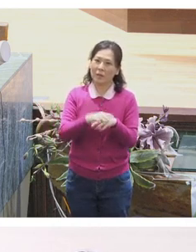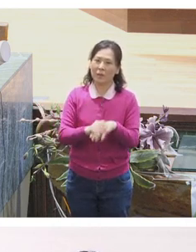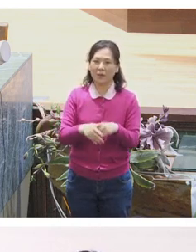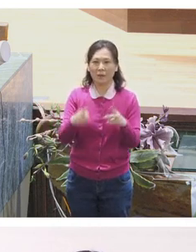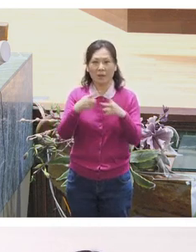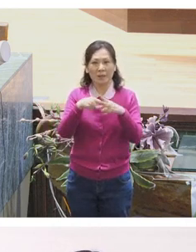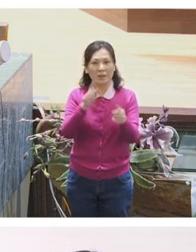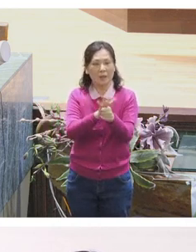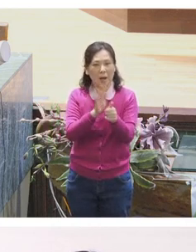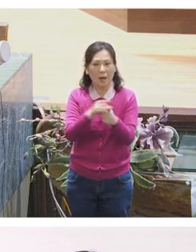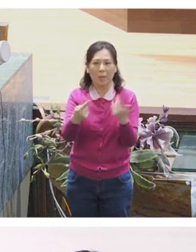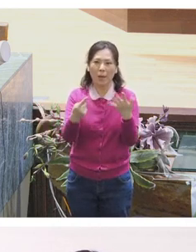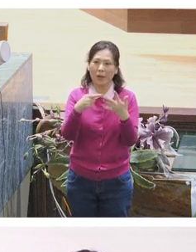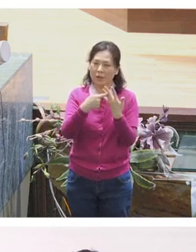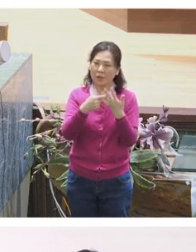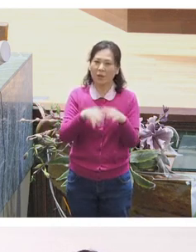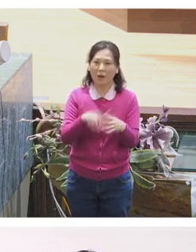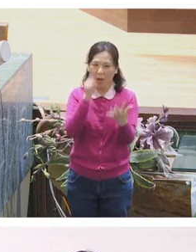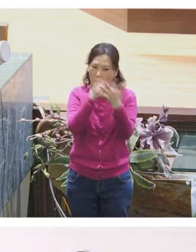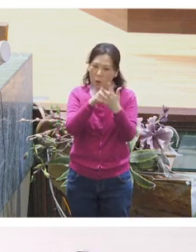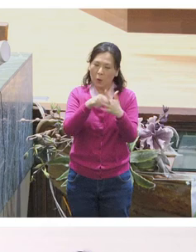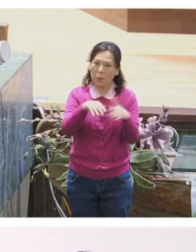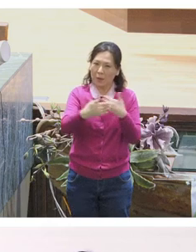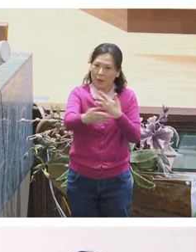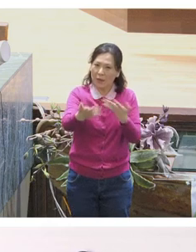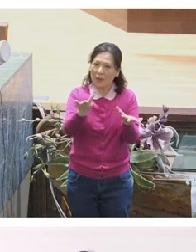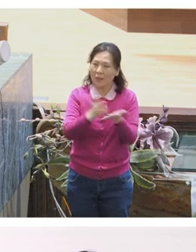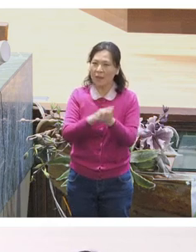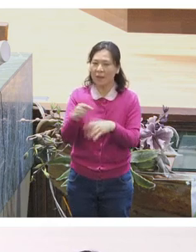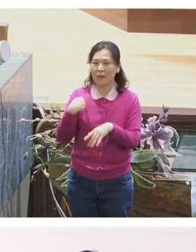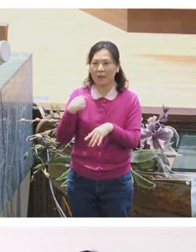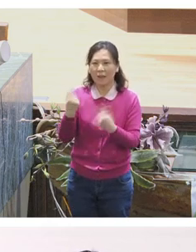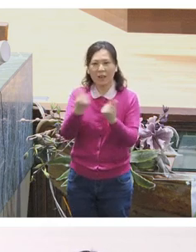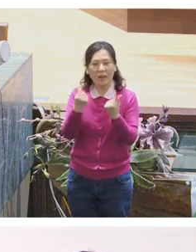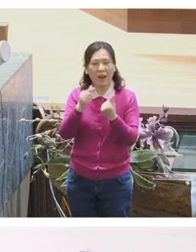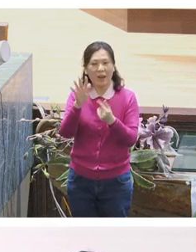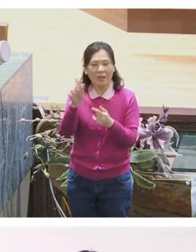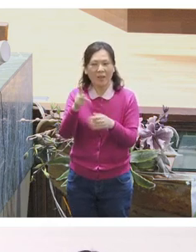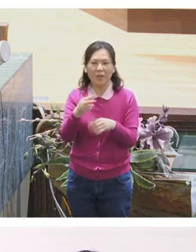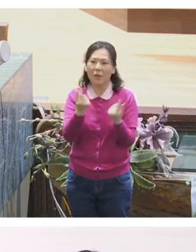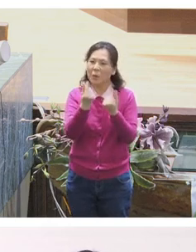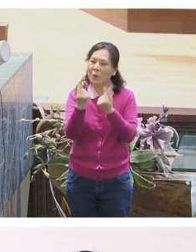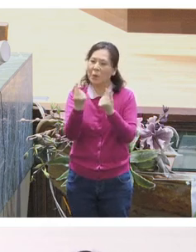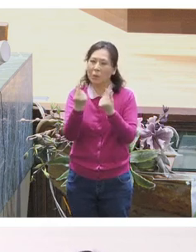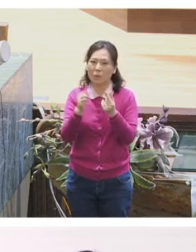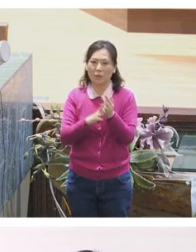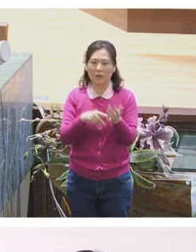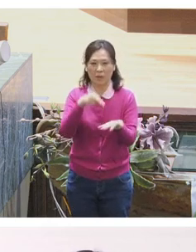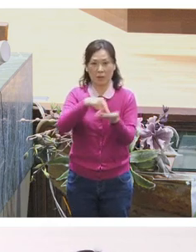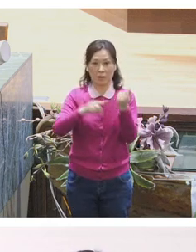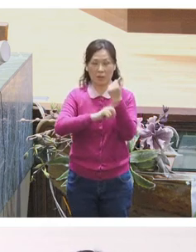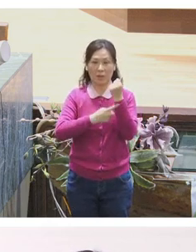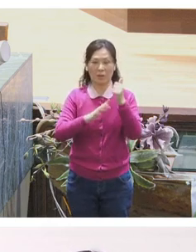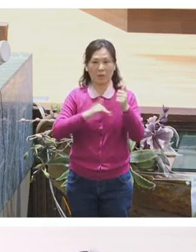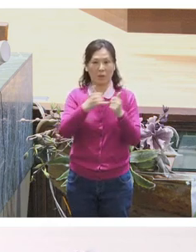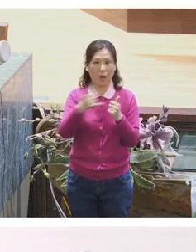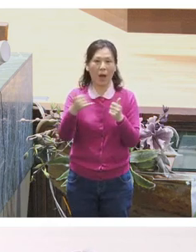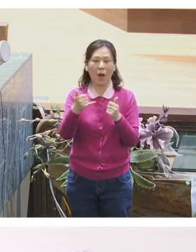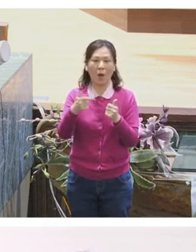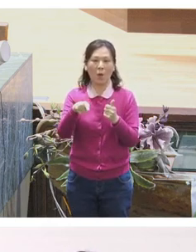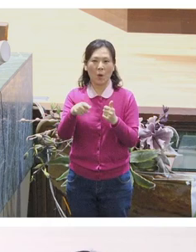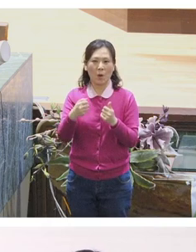手啊、透明足迹啊什么之类，都至少拿到一个有点相当于一个立法委员一直关心的那种强度的